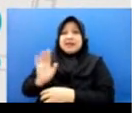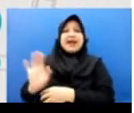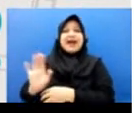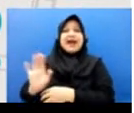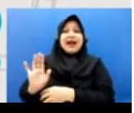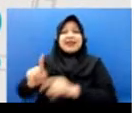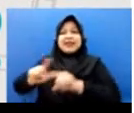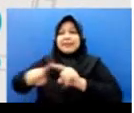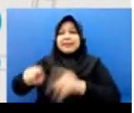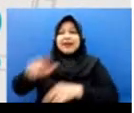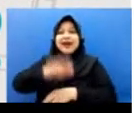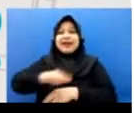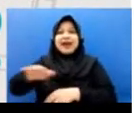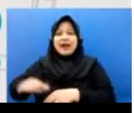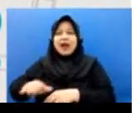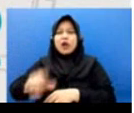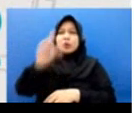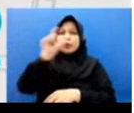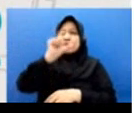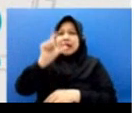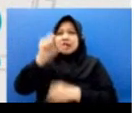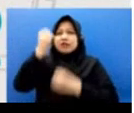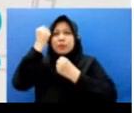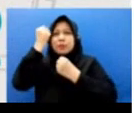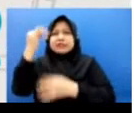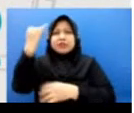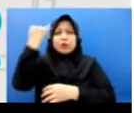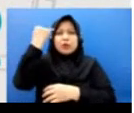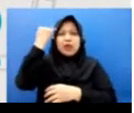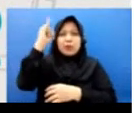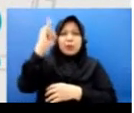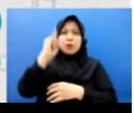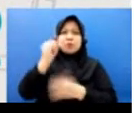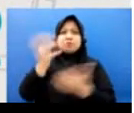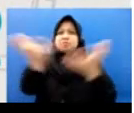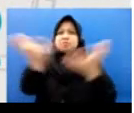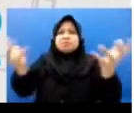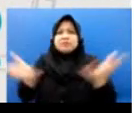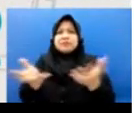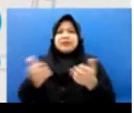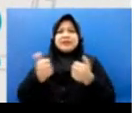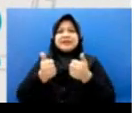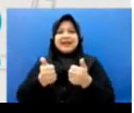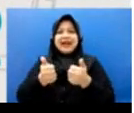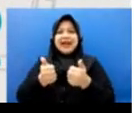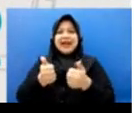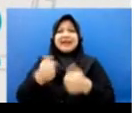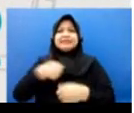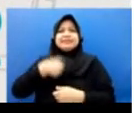ilmu pengetahuan dari mana saja. Nah, saya menyadari itu bahwa artinya